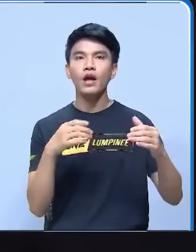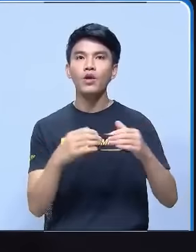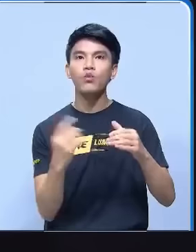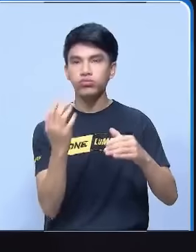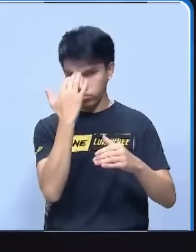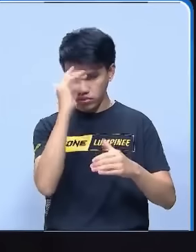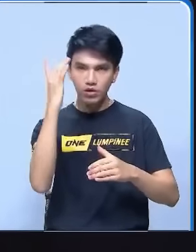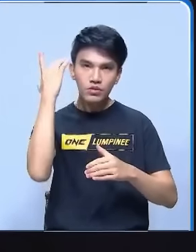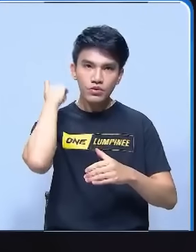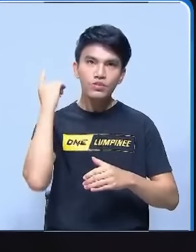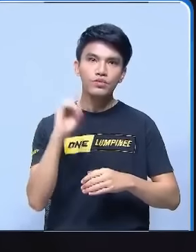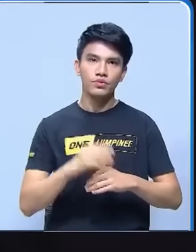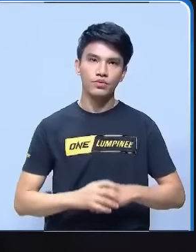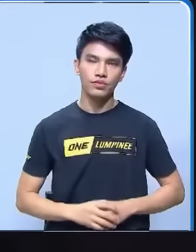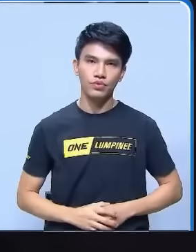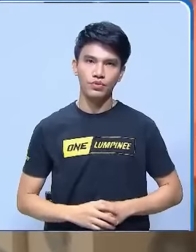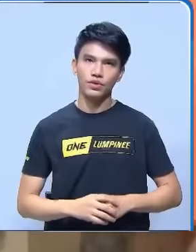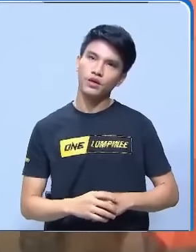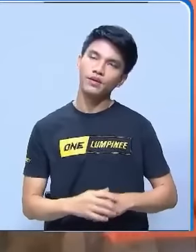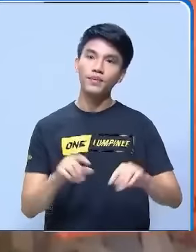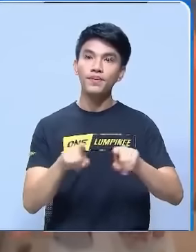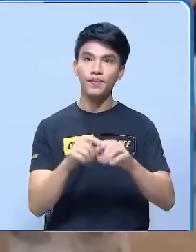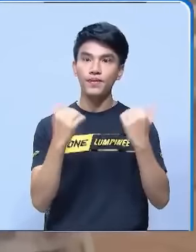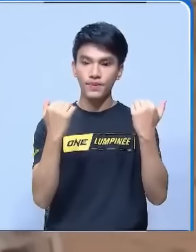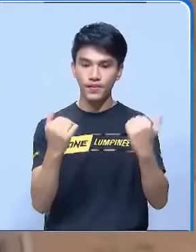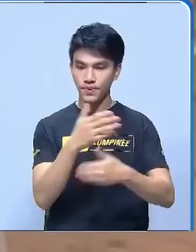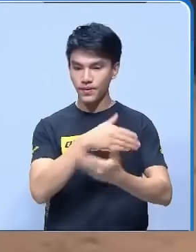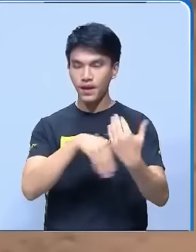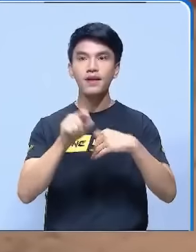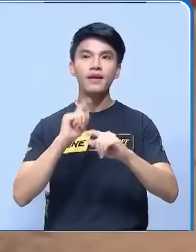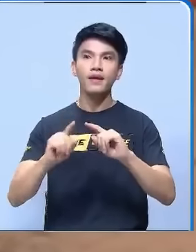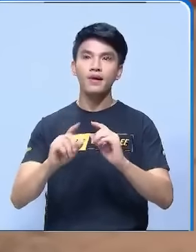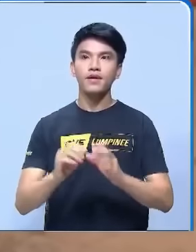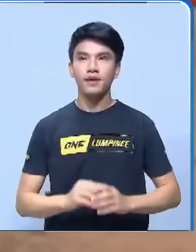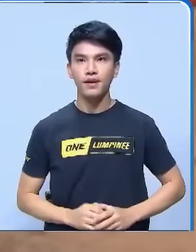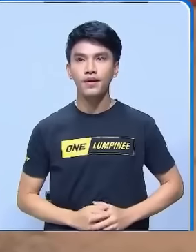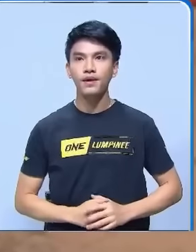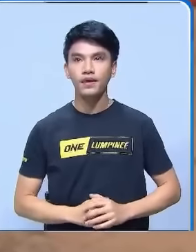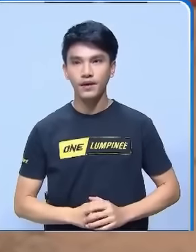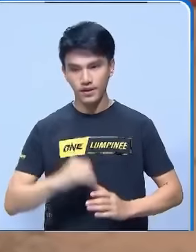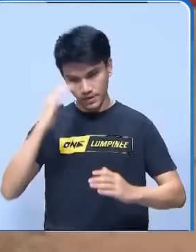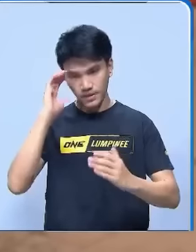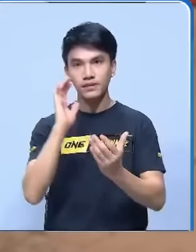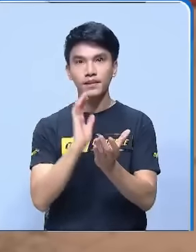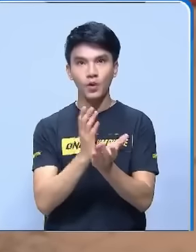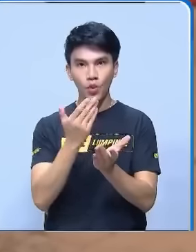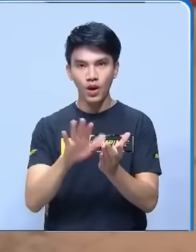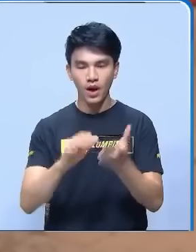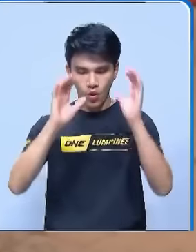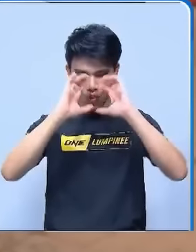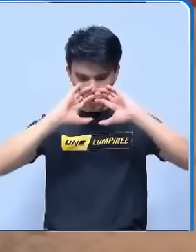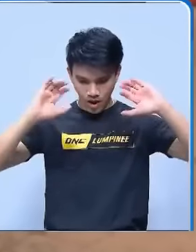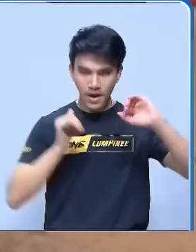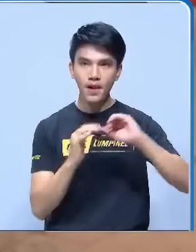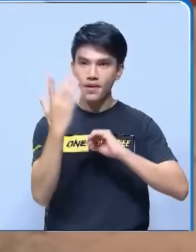ริงๆแล้วเมื่อวานนี้ผู้เสียหายเหมือนกระจายกำลังไปตามจุดต่างๆเลยนะคะนอกจากจะไปที่ตำรวจสอบสวนกลางแล้วยังมีไปที่ทำเนียบรัฐบาลด้วยเมื่อว